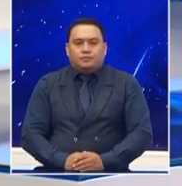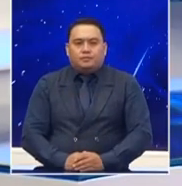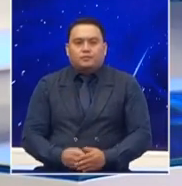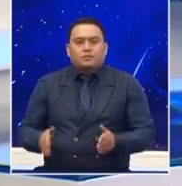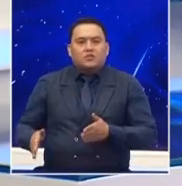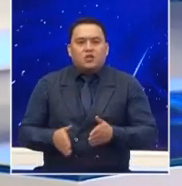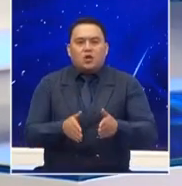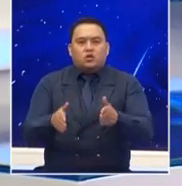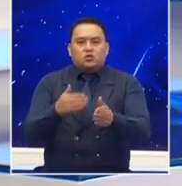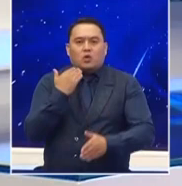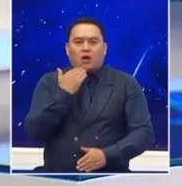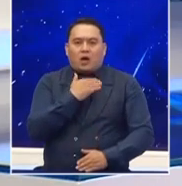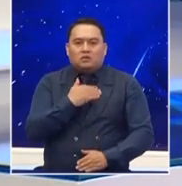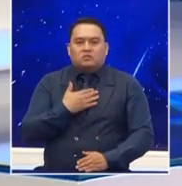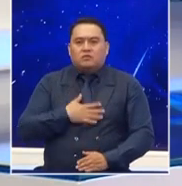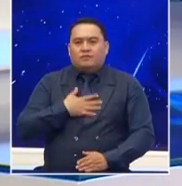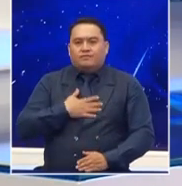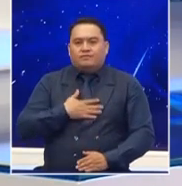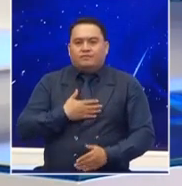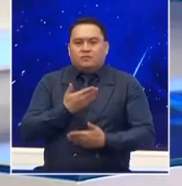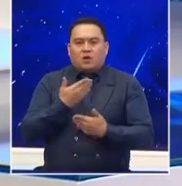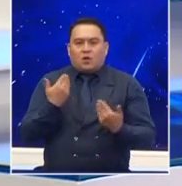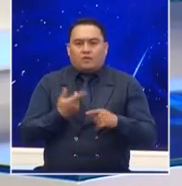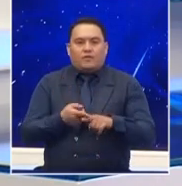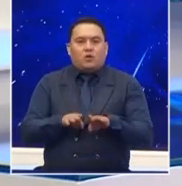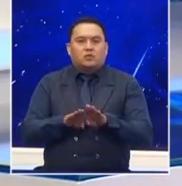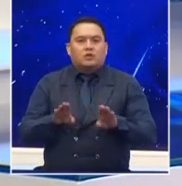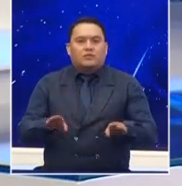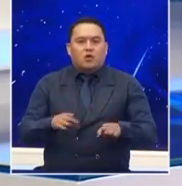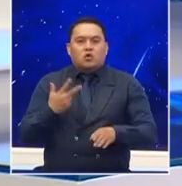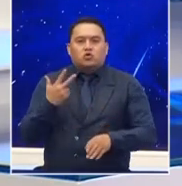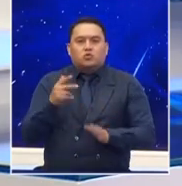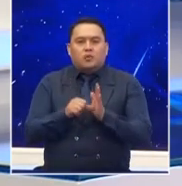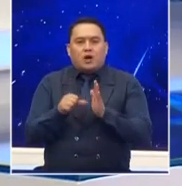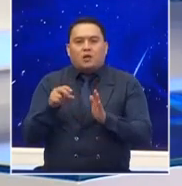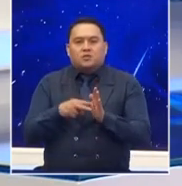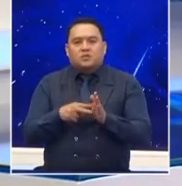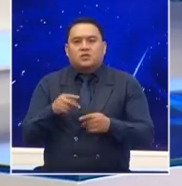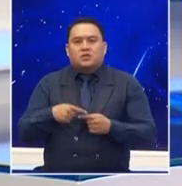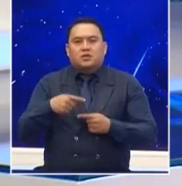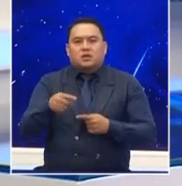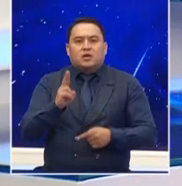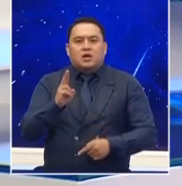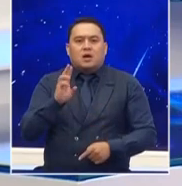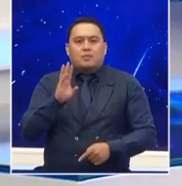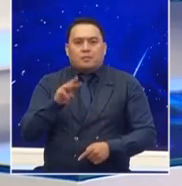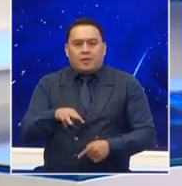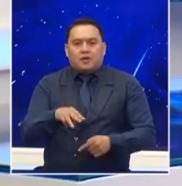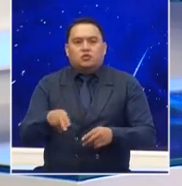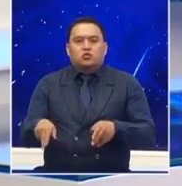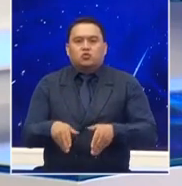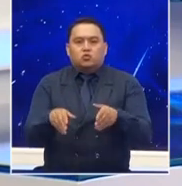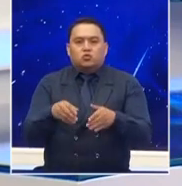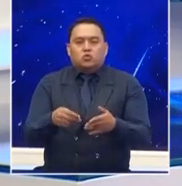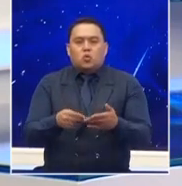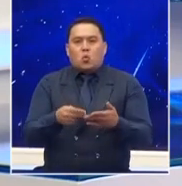Жол сапасы сын көтермей тұр. Алматы облысында жыл басынан бері 3065-5 шақырым жолға тексеріс жүргізілген. Алынған